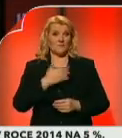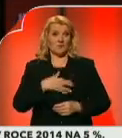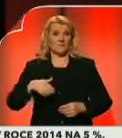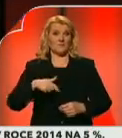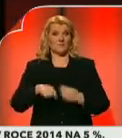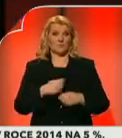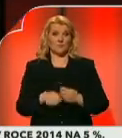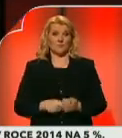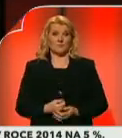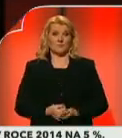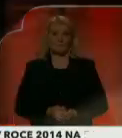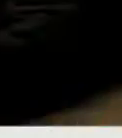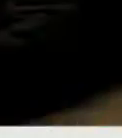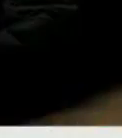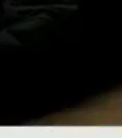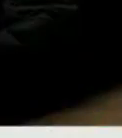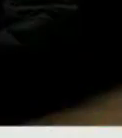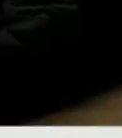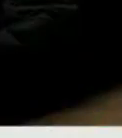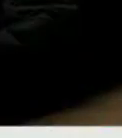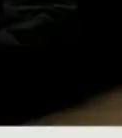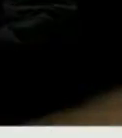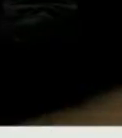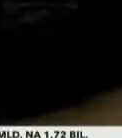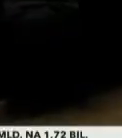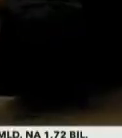ministr zaštítil?